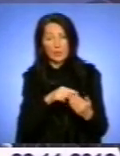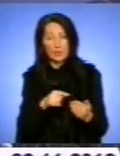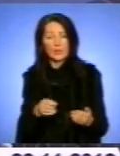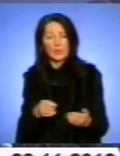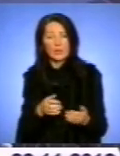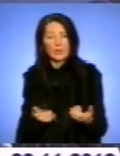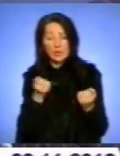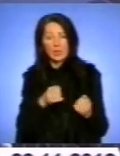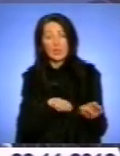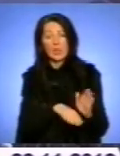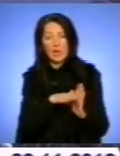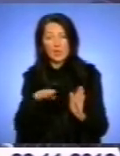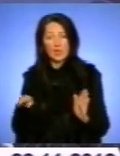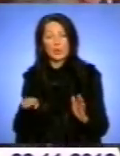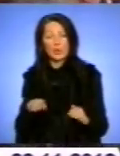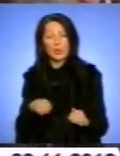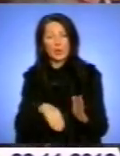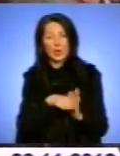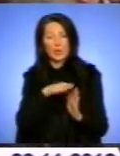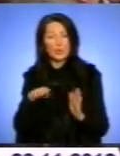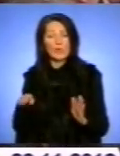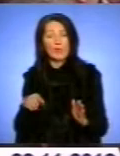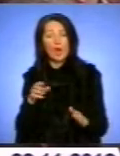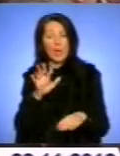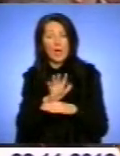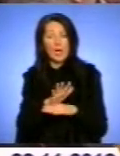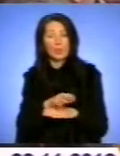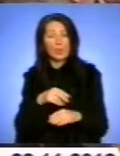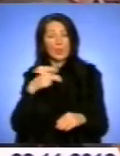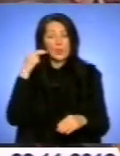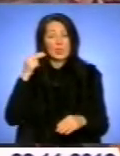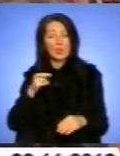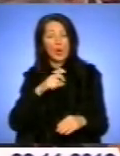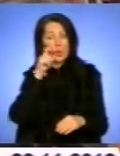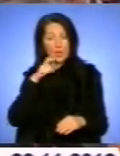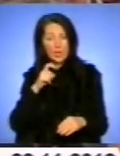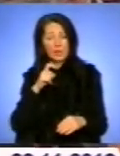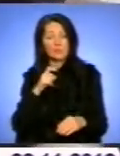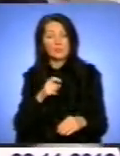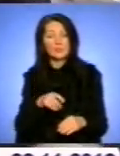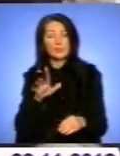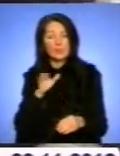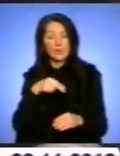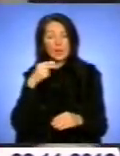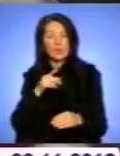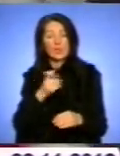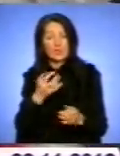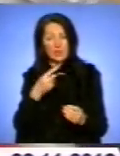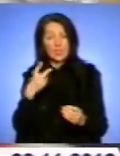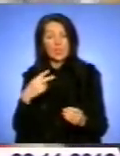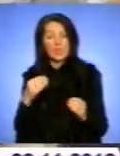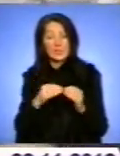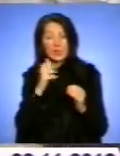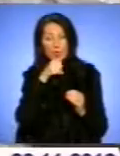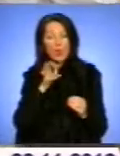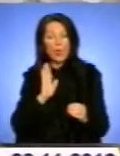рівні указом президента України. Державну премію у галузі освіти президент запровадив ще 2010 року. Серед лауреатів